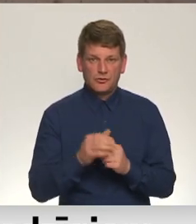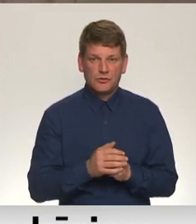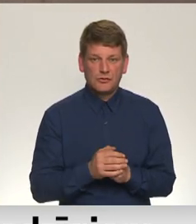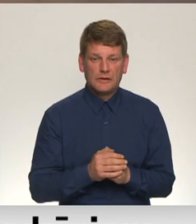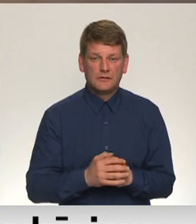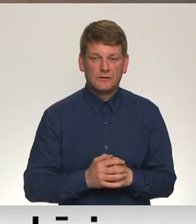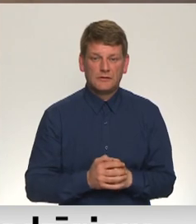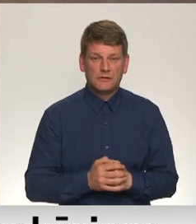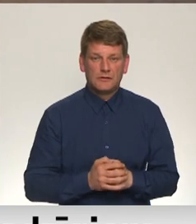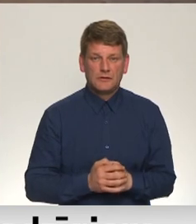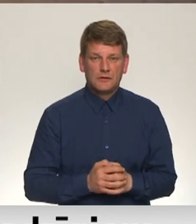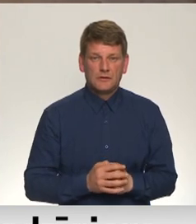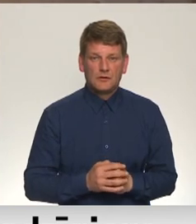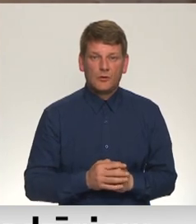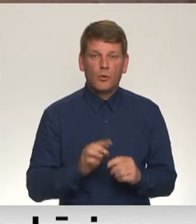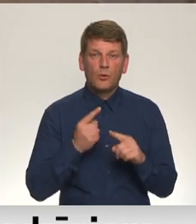ārā